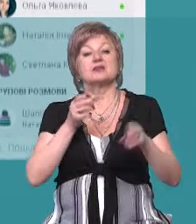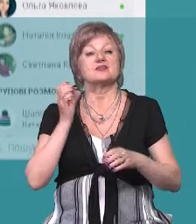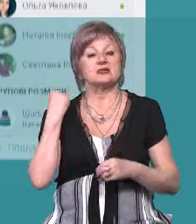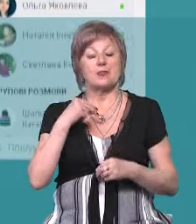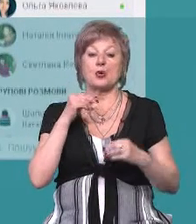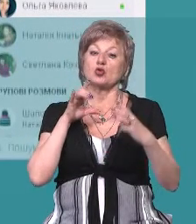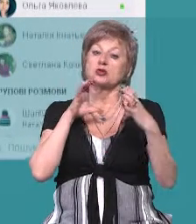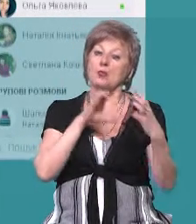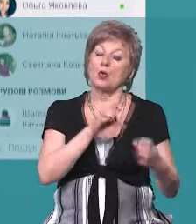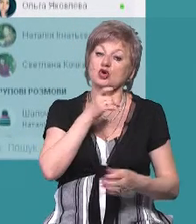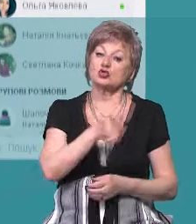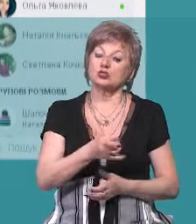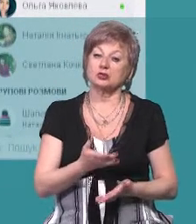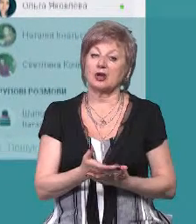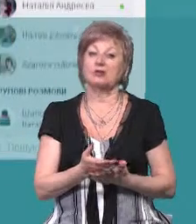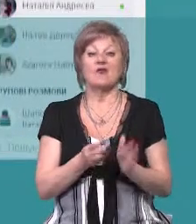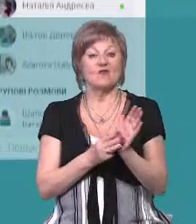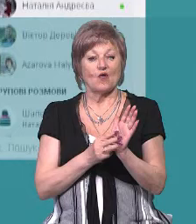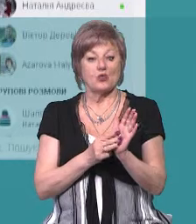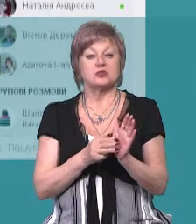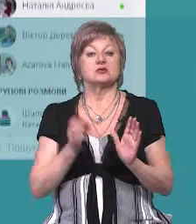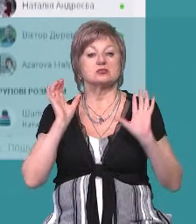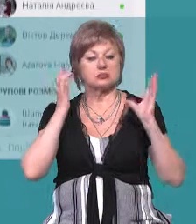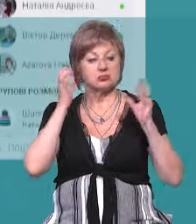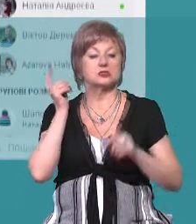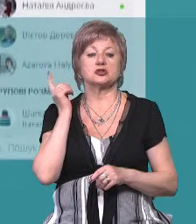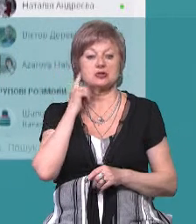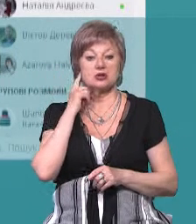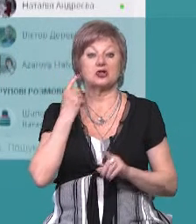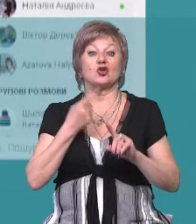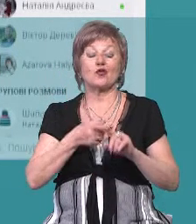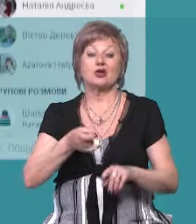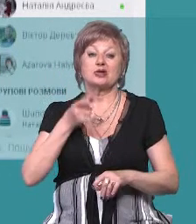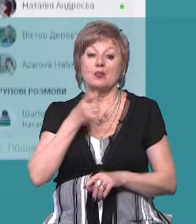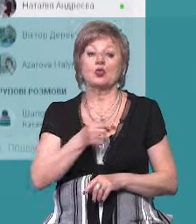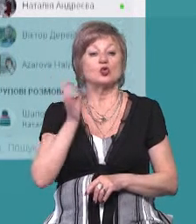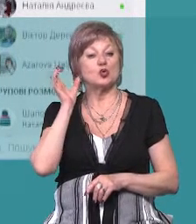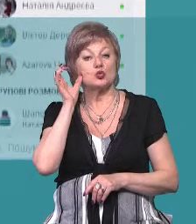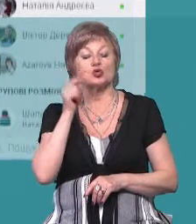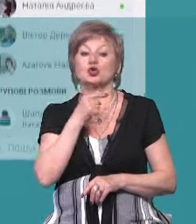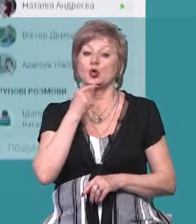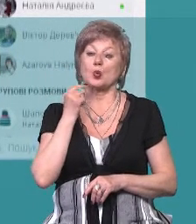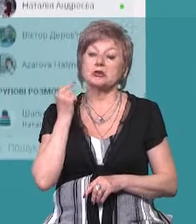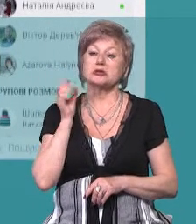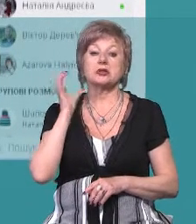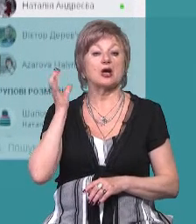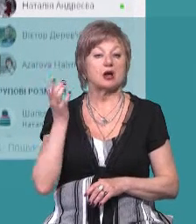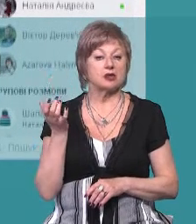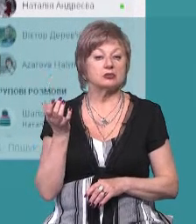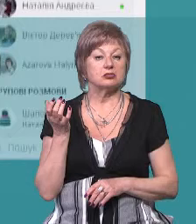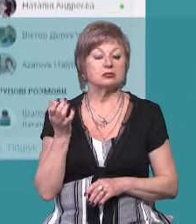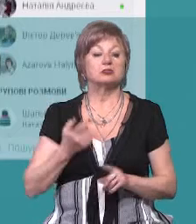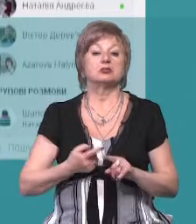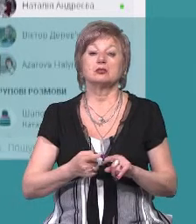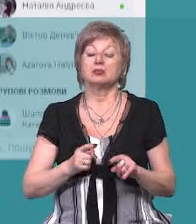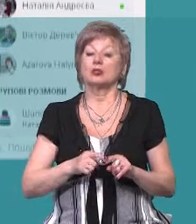маршрутках? Сіли у номер 80, їдемо, стало гучніше радіо, і ось вся маршрутка слухає російське радіо, новини про Думу,